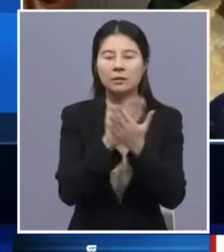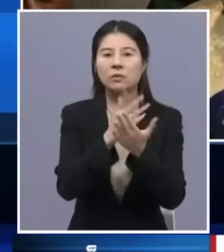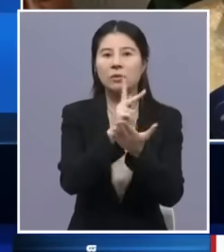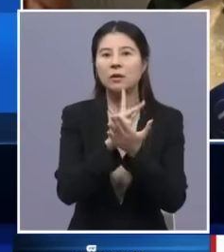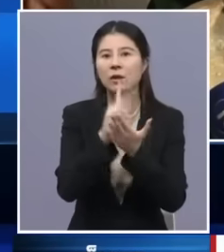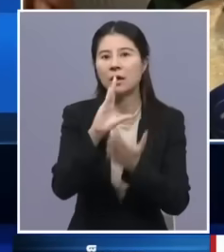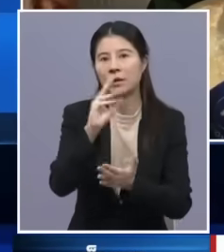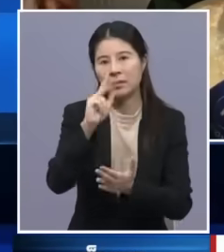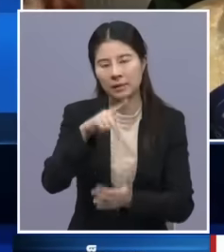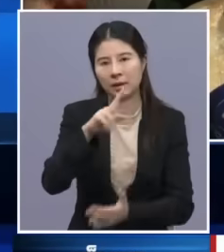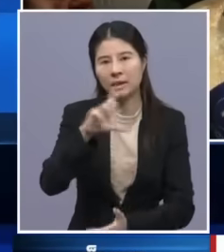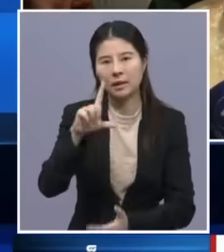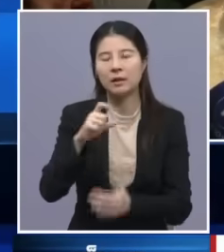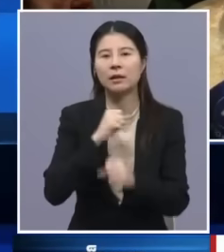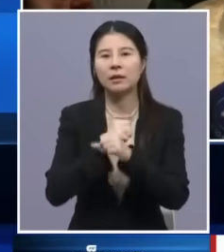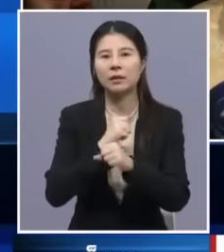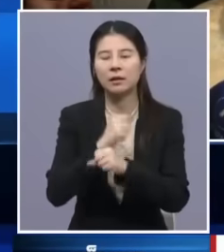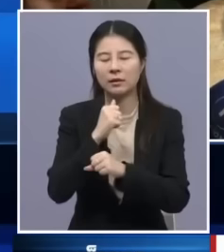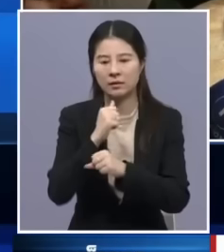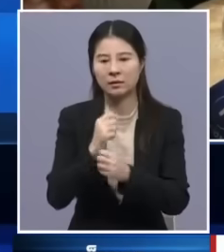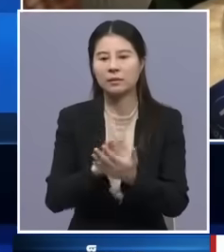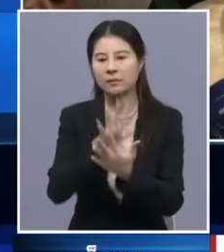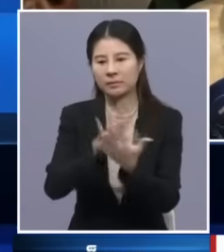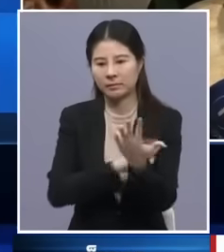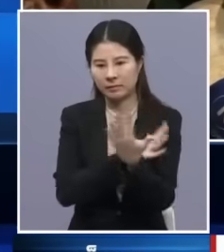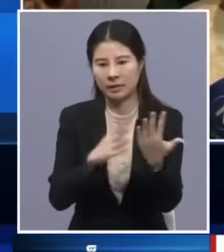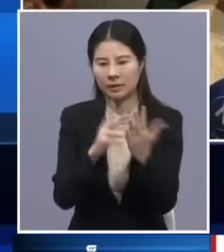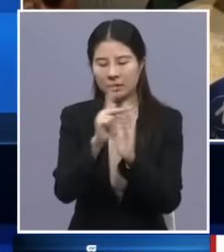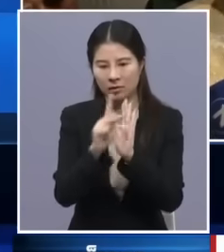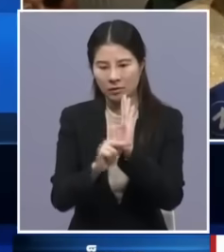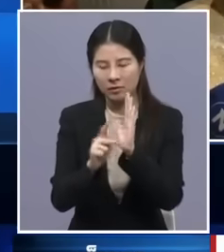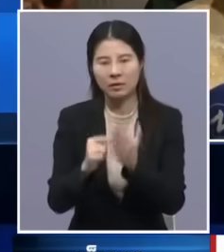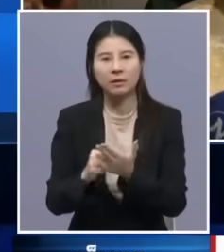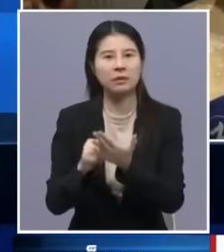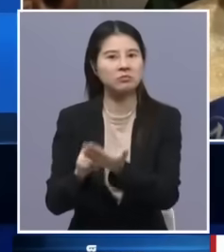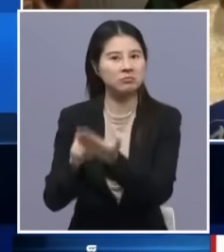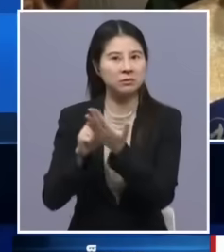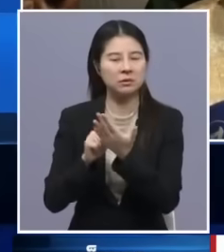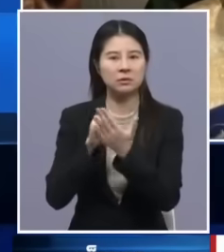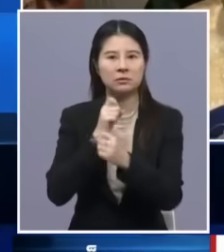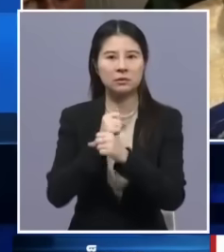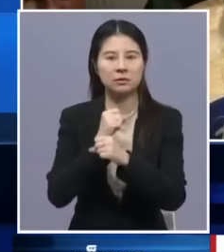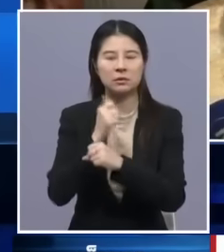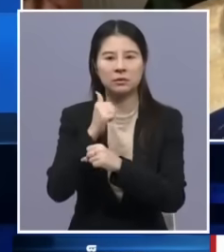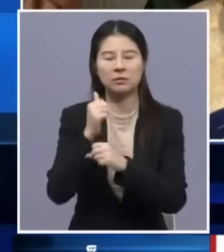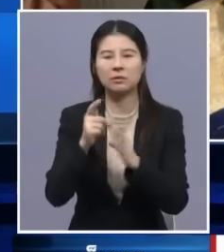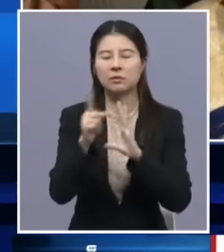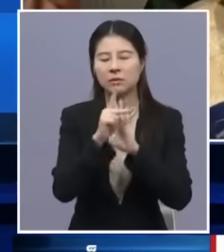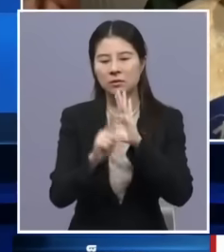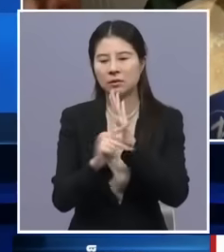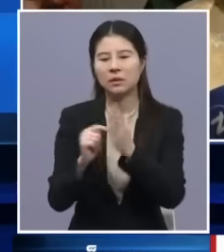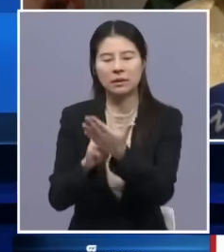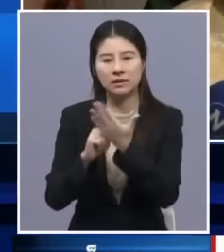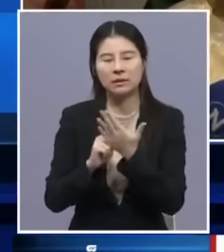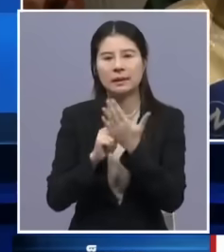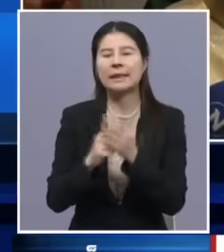ได้ก็ค่อยส่งร่างกฎหมายไปรอบที่2ฮะไม่ใช่อยู่ดีๆแล้วไปส่งร่างกฎหมายกู้เงินเลย ค่ะ หมายความว่า